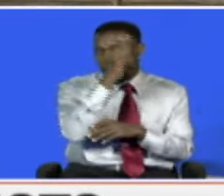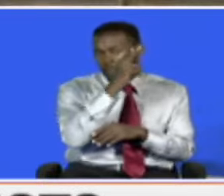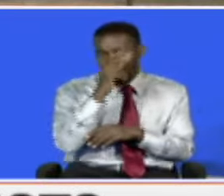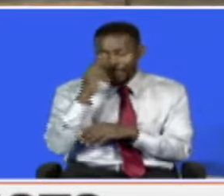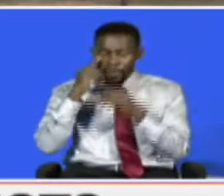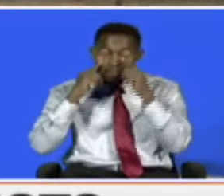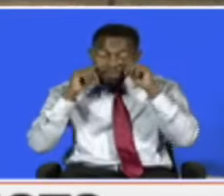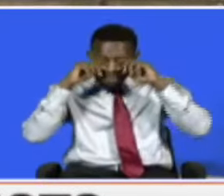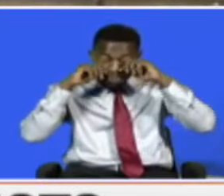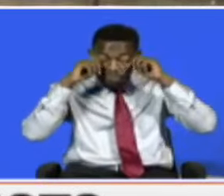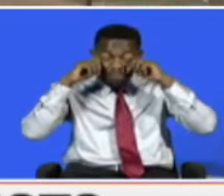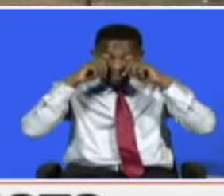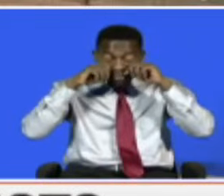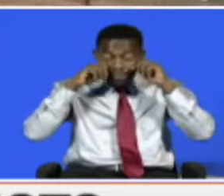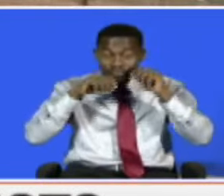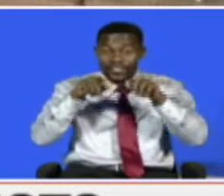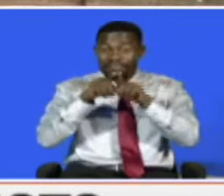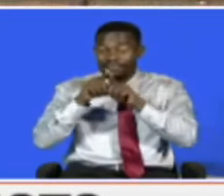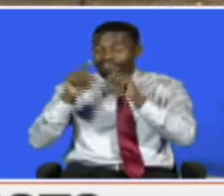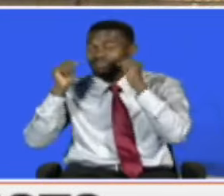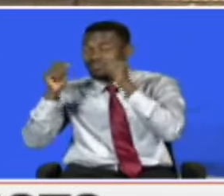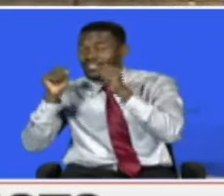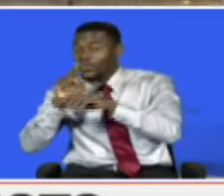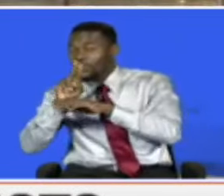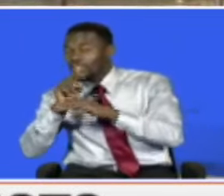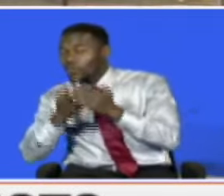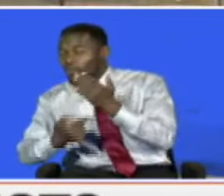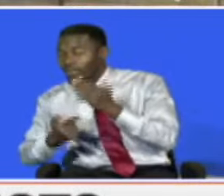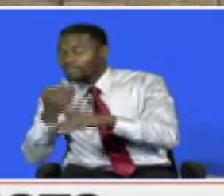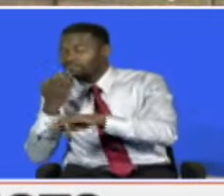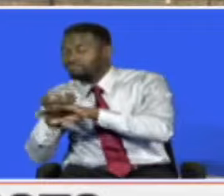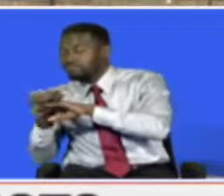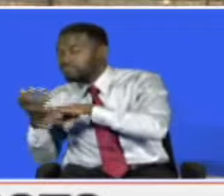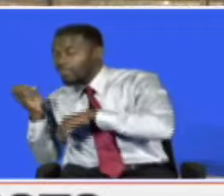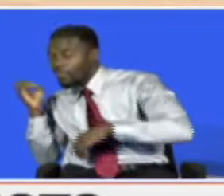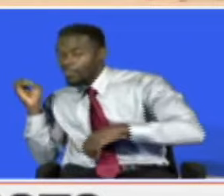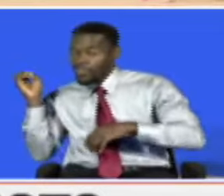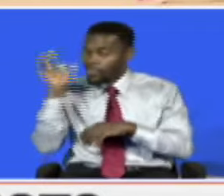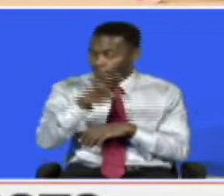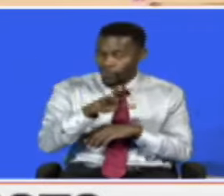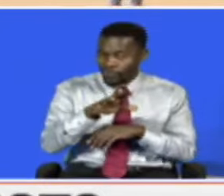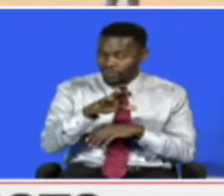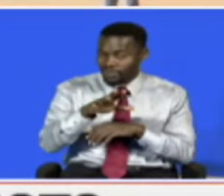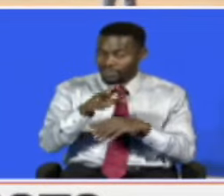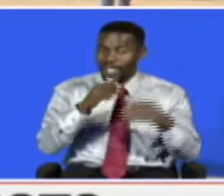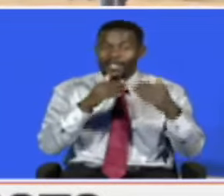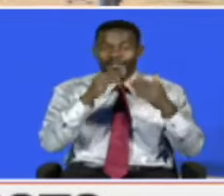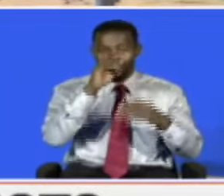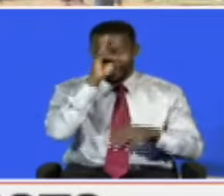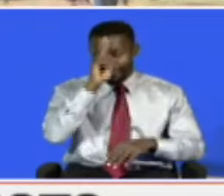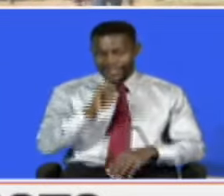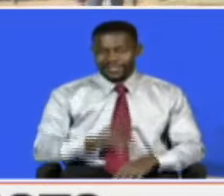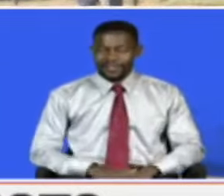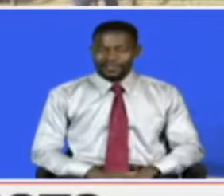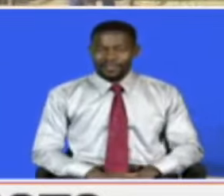machozi, waandamanaji nao kwa upande mwingine wakitumia mawe kukabiliana na polisi.